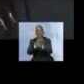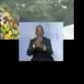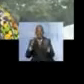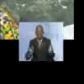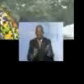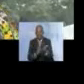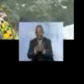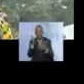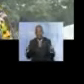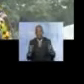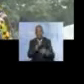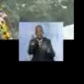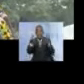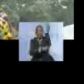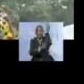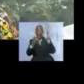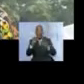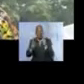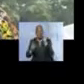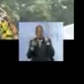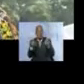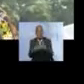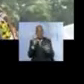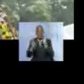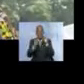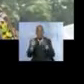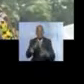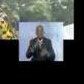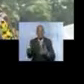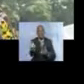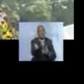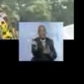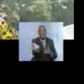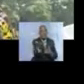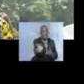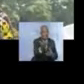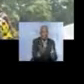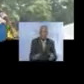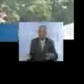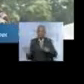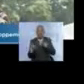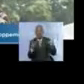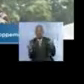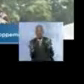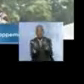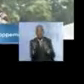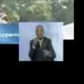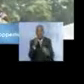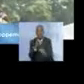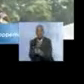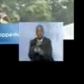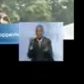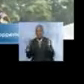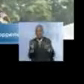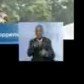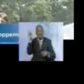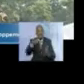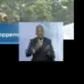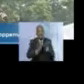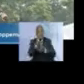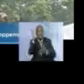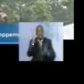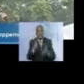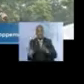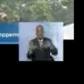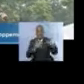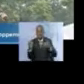bien fait. Si vous êtes un balayeur, balayez si bien qu'un jour les gens diront qu'il